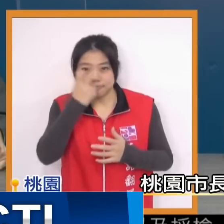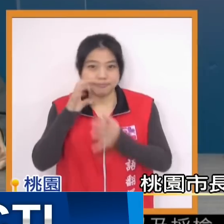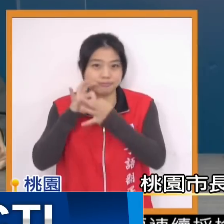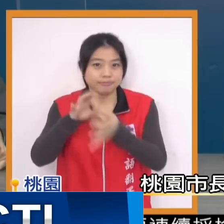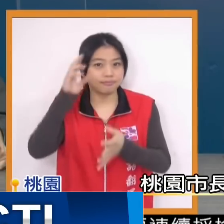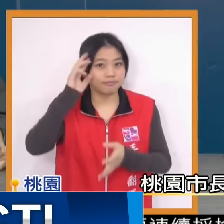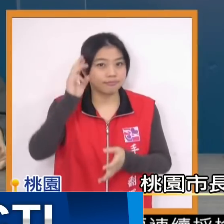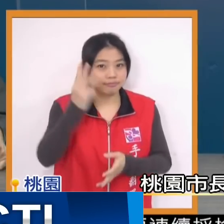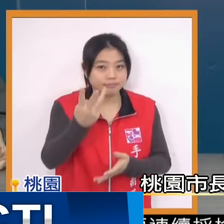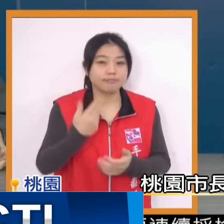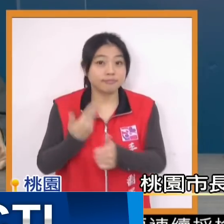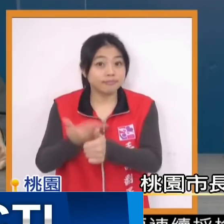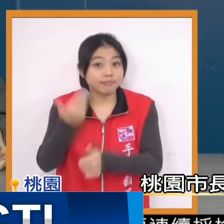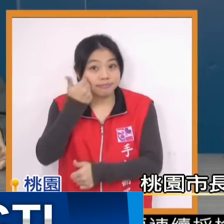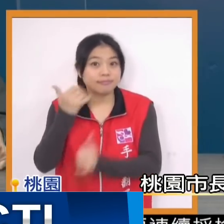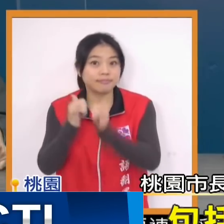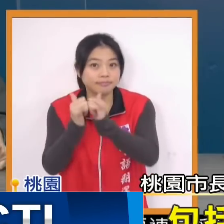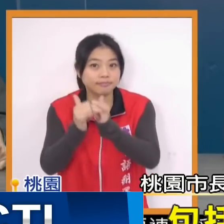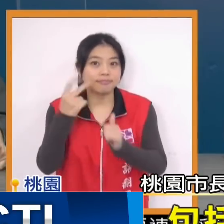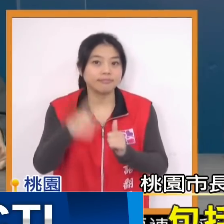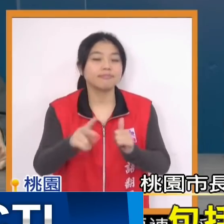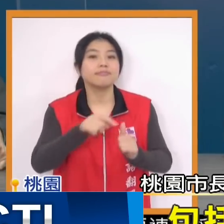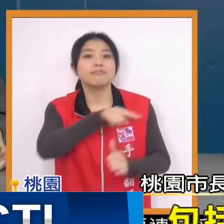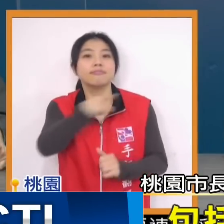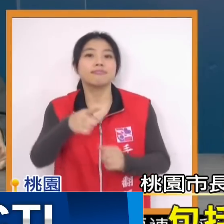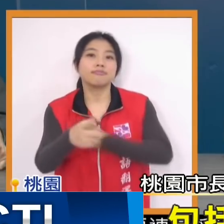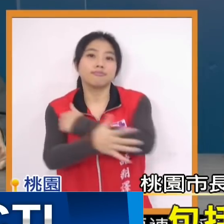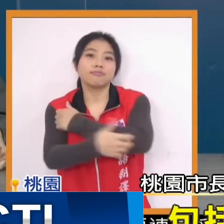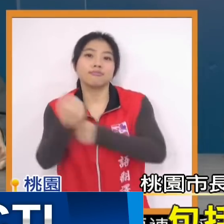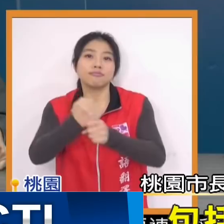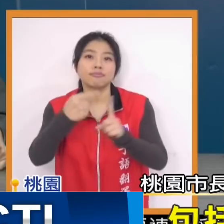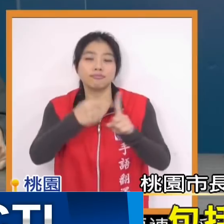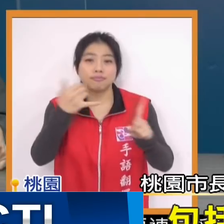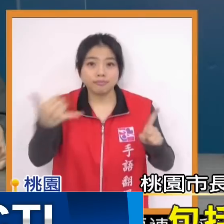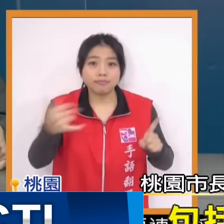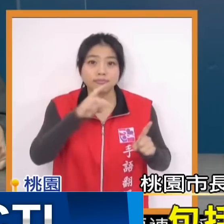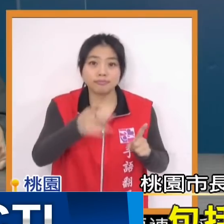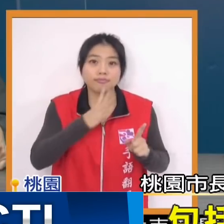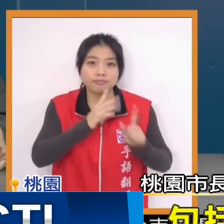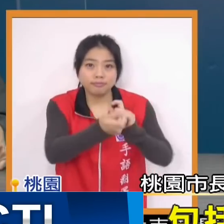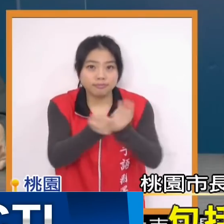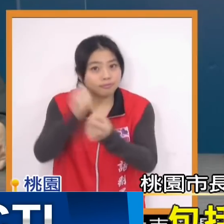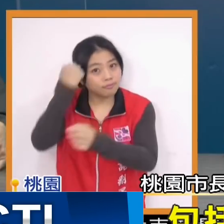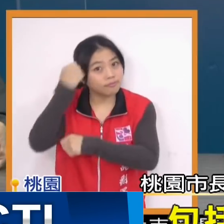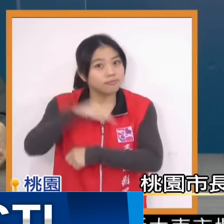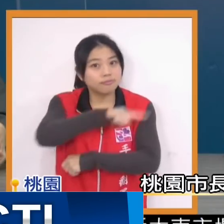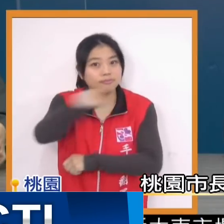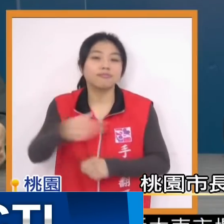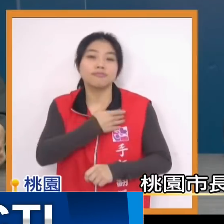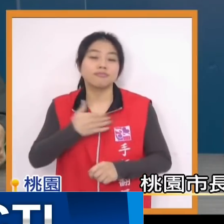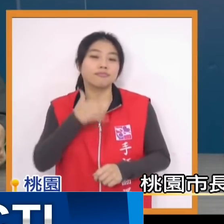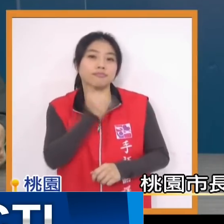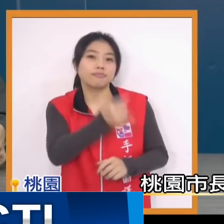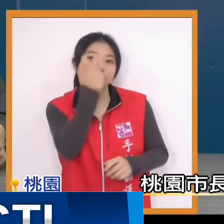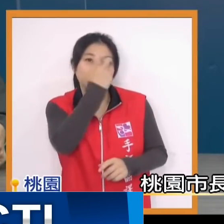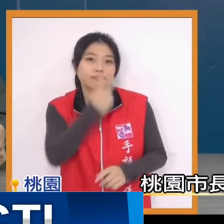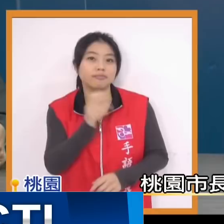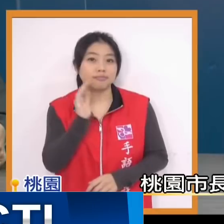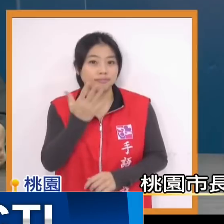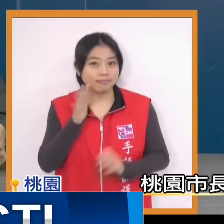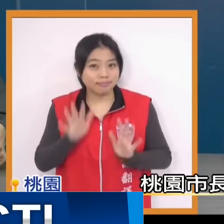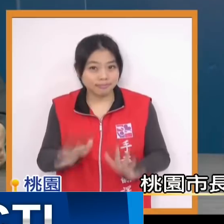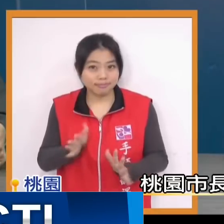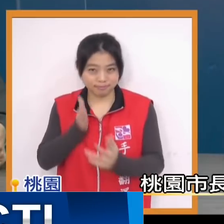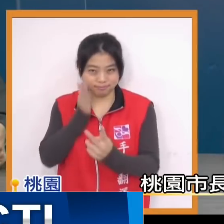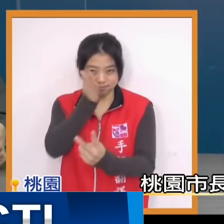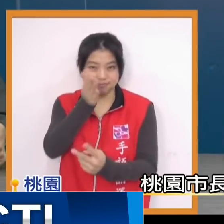给摊商跟民众，包括大南市场以及附近的商圈。那不过这个指标的个